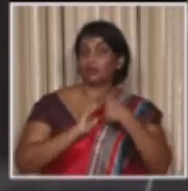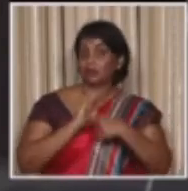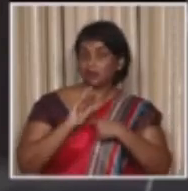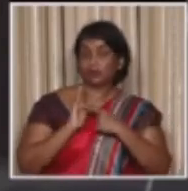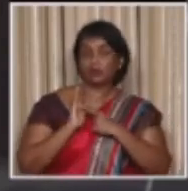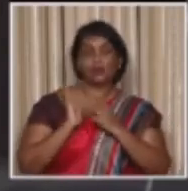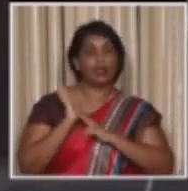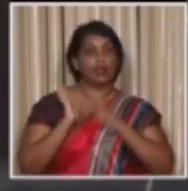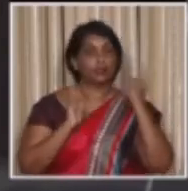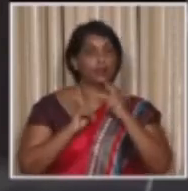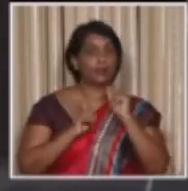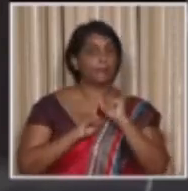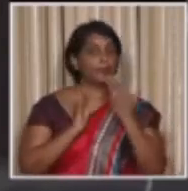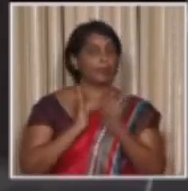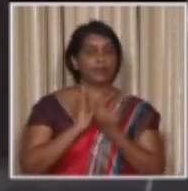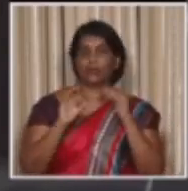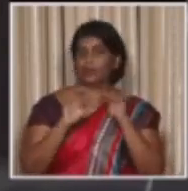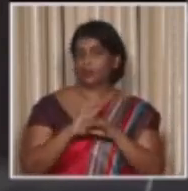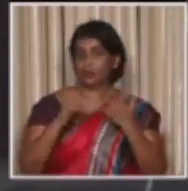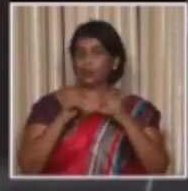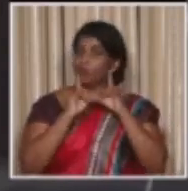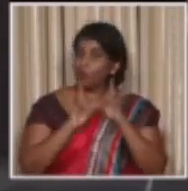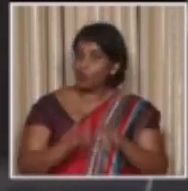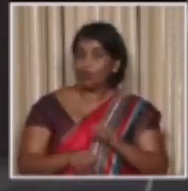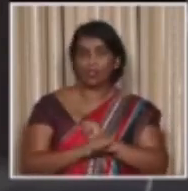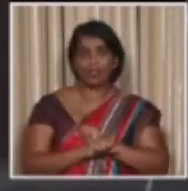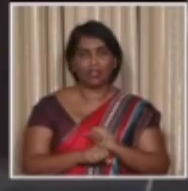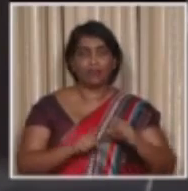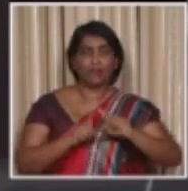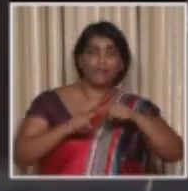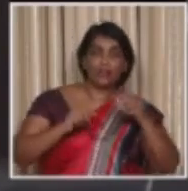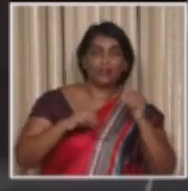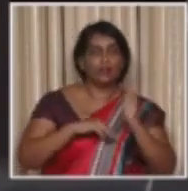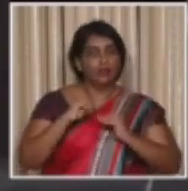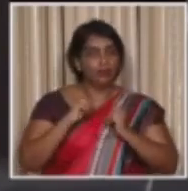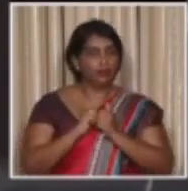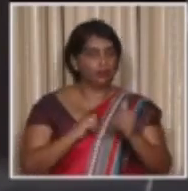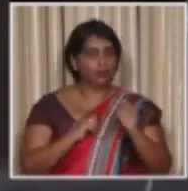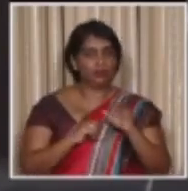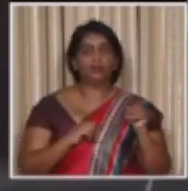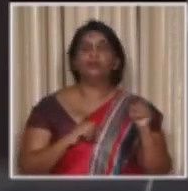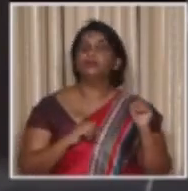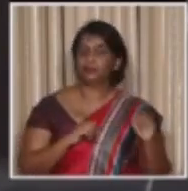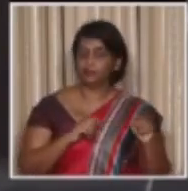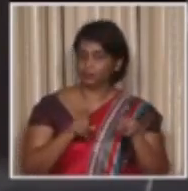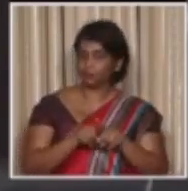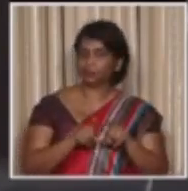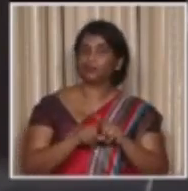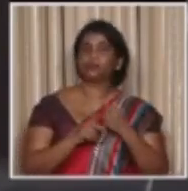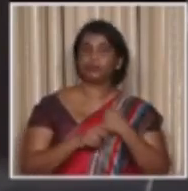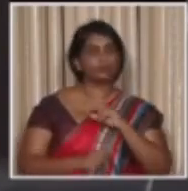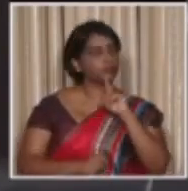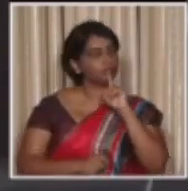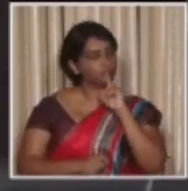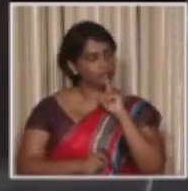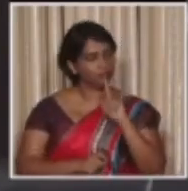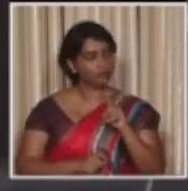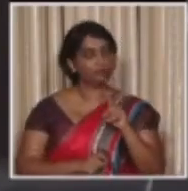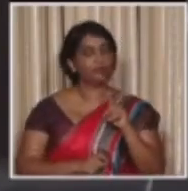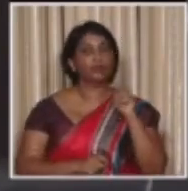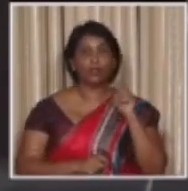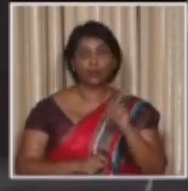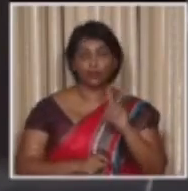ජාතික සෞඛ්‍ය ප්‍රතිපත්තියට එකතු කරලා නැහැ. ඉතින් ඒව නැතුව තමයි මේ වෙන සෙල්ලම් දාන්න හදන්නේ. ඒ හින්දා අපි කියනවා